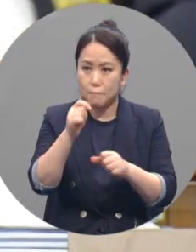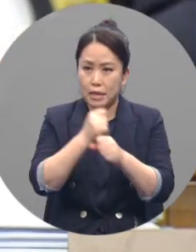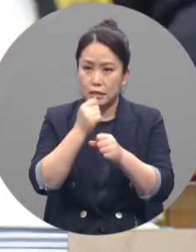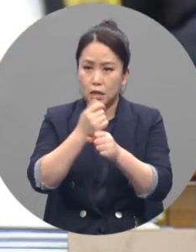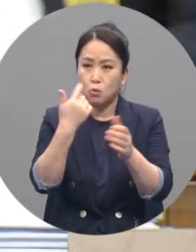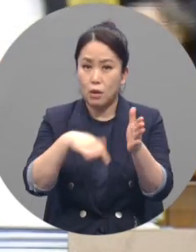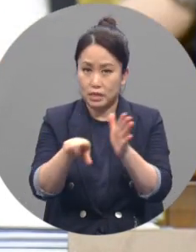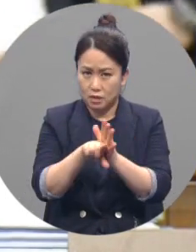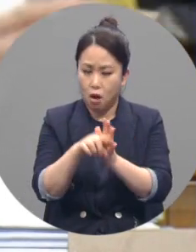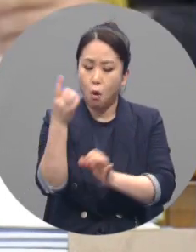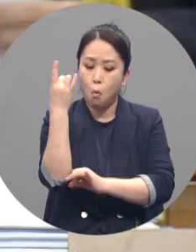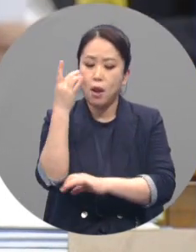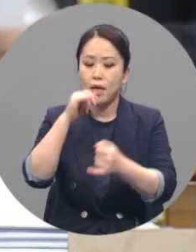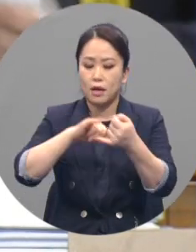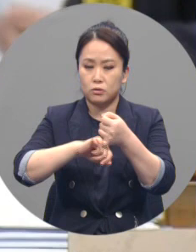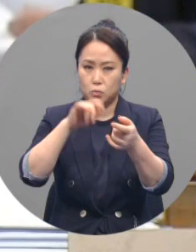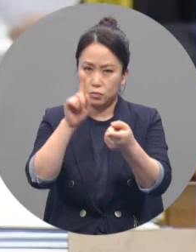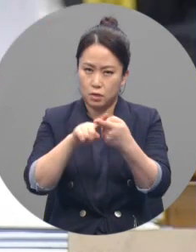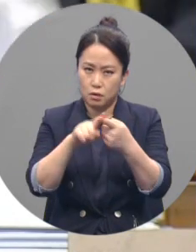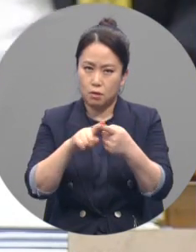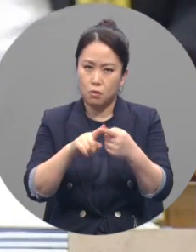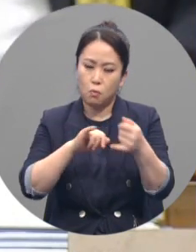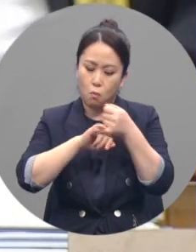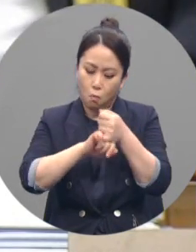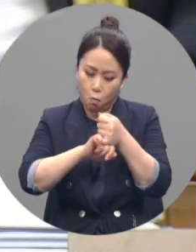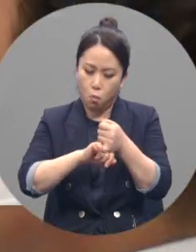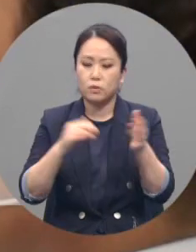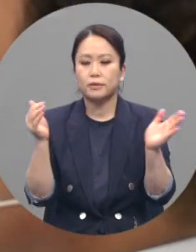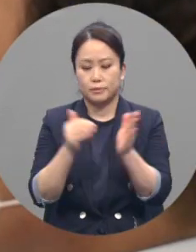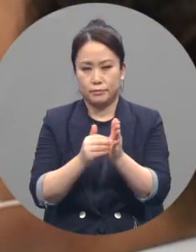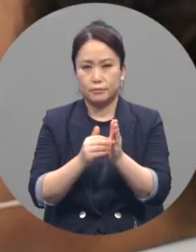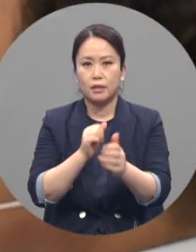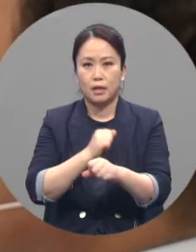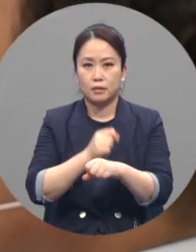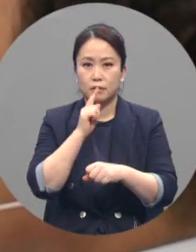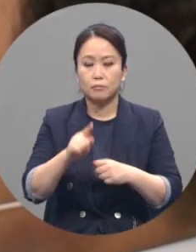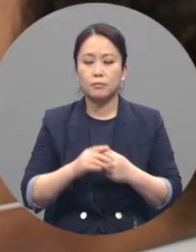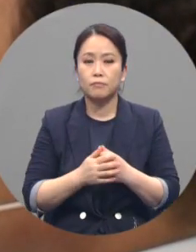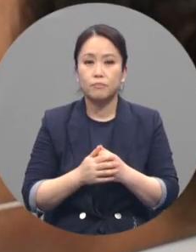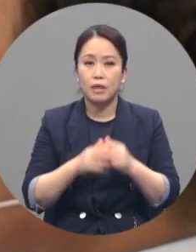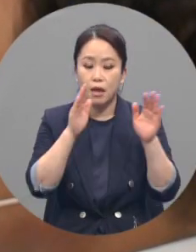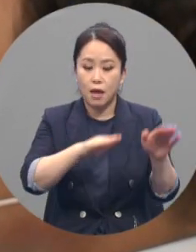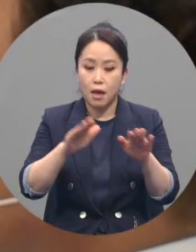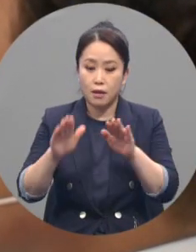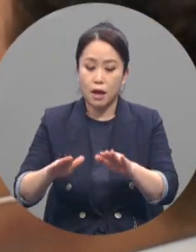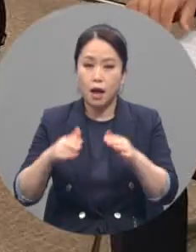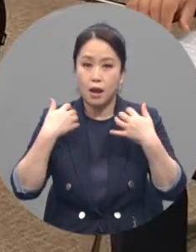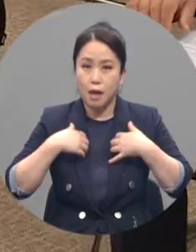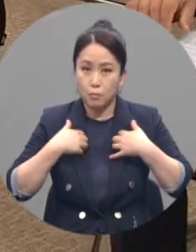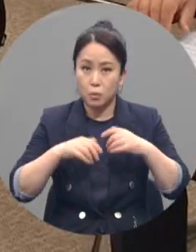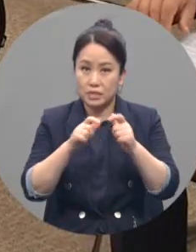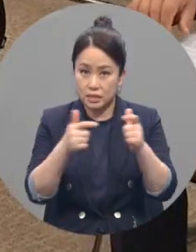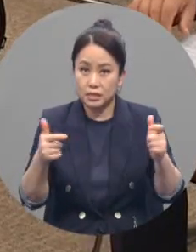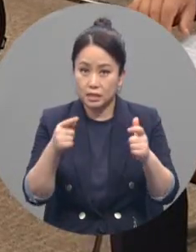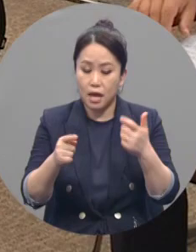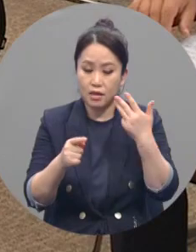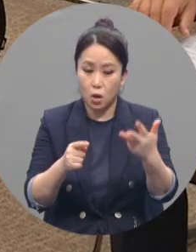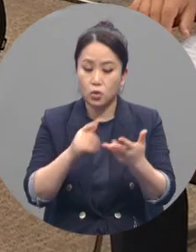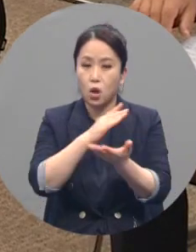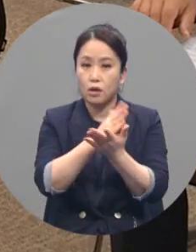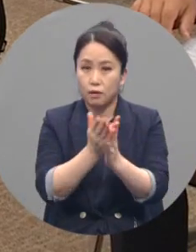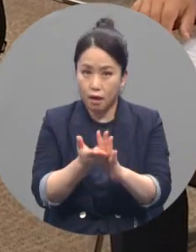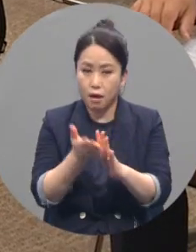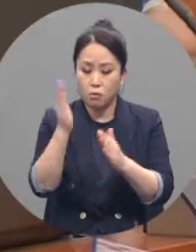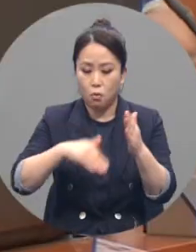원래 약속드린 대로 꼭 마무리 짓도록 하겠습니다. 해수부는 해양 레포츠 콤플렉스 등 8개의